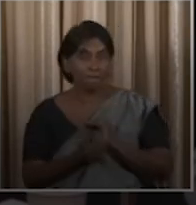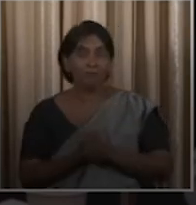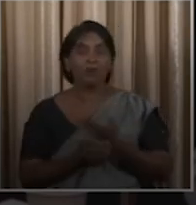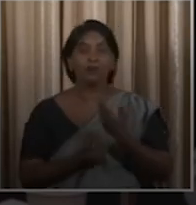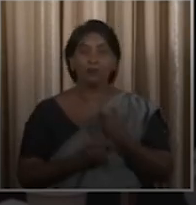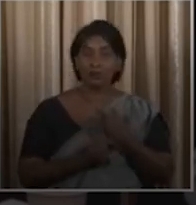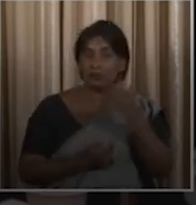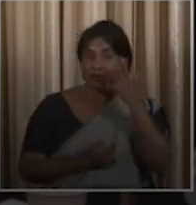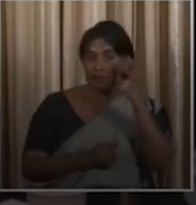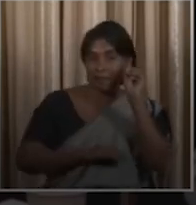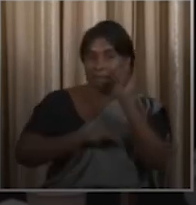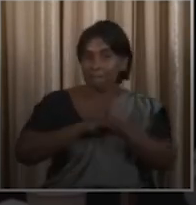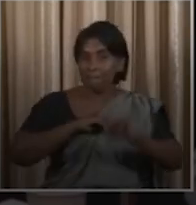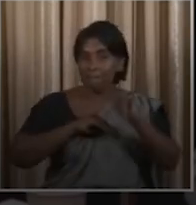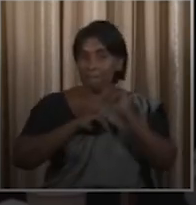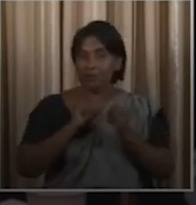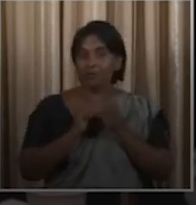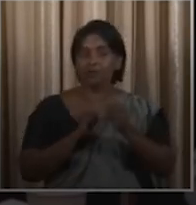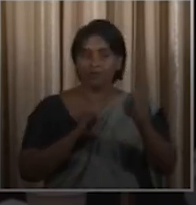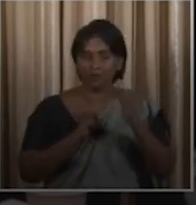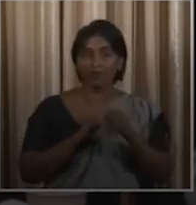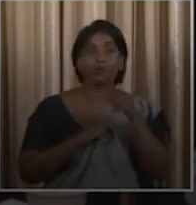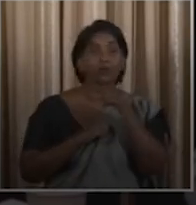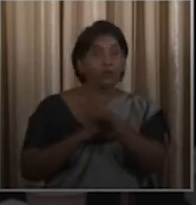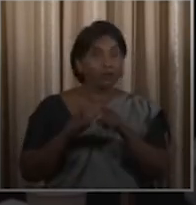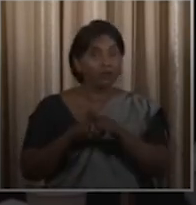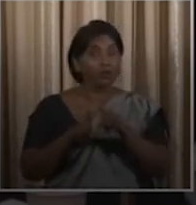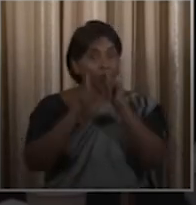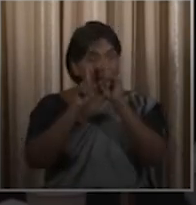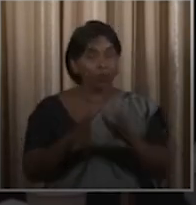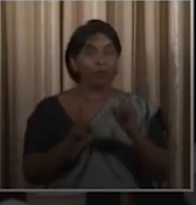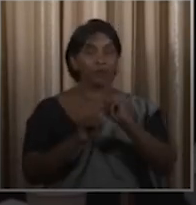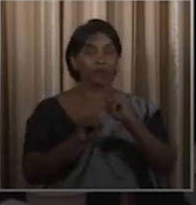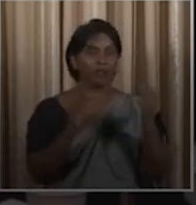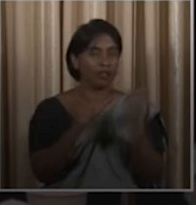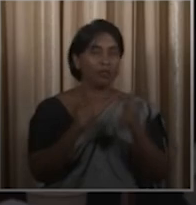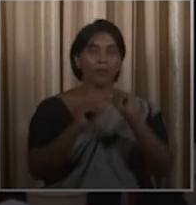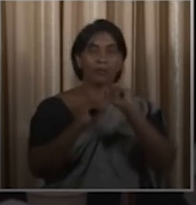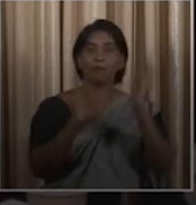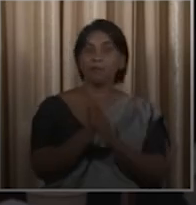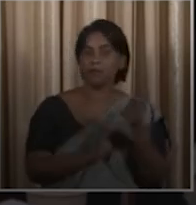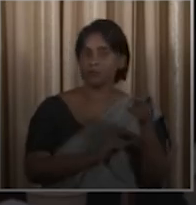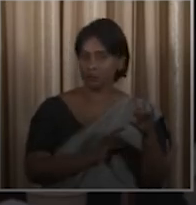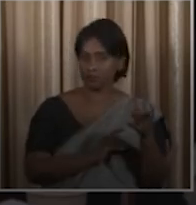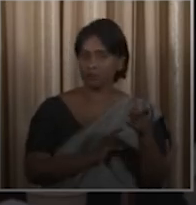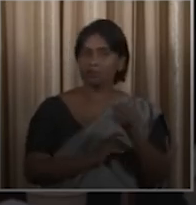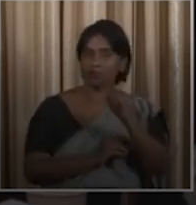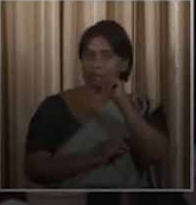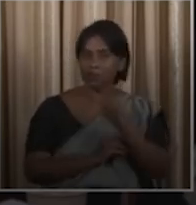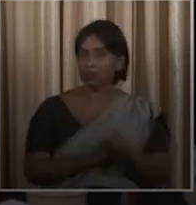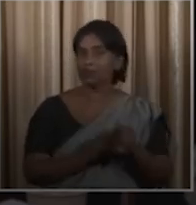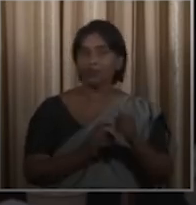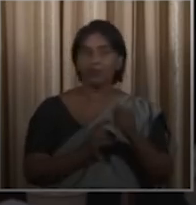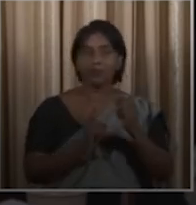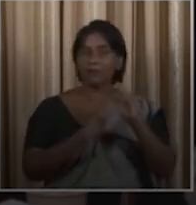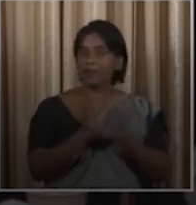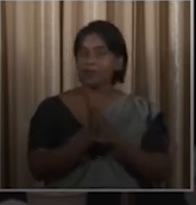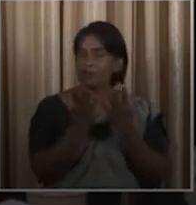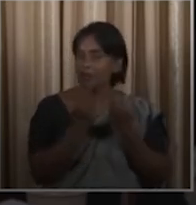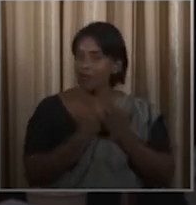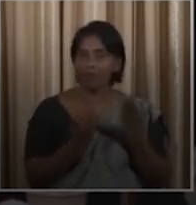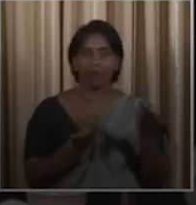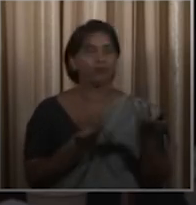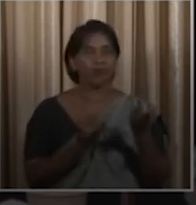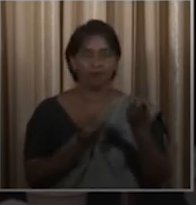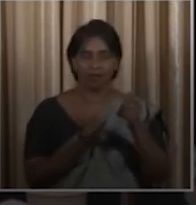යෙදෙමින් තිබෙනවා. ඒකටම සරණ අගමැතිවරයෙක් ඉන්නවා. මතක තියාගන්න. කවදාවත් ඔය තනතුර ලැබෙන්නේ නැමෙන්නේ තත්ත්ව සමාජයේ තිබුණ නැත්තම්. හැමදාම